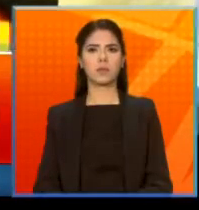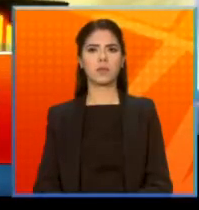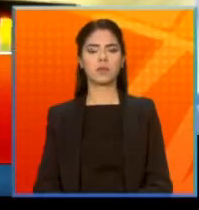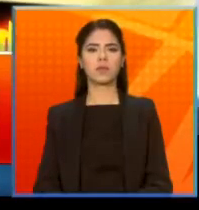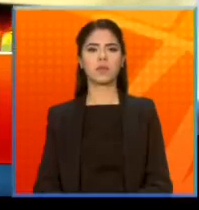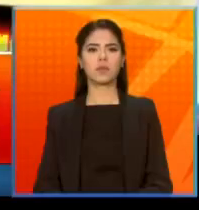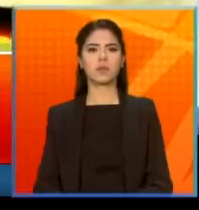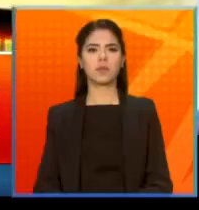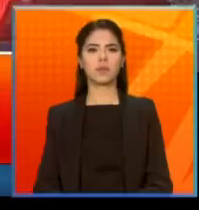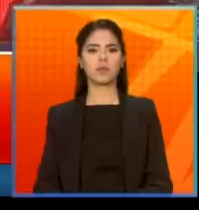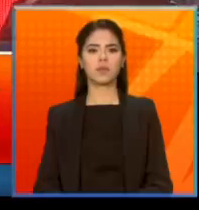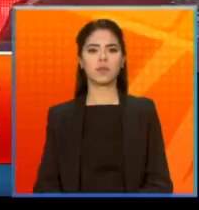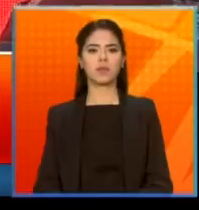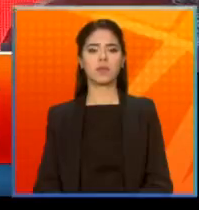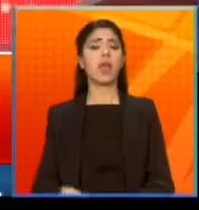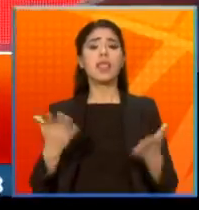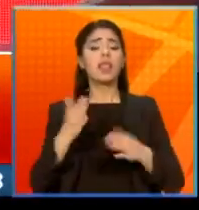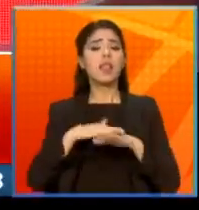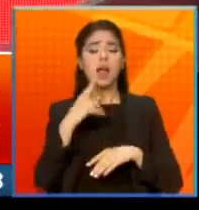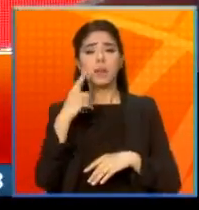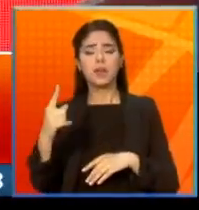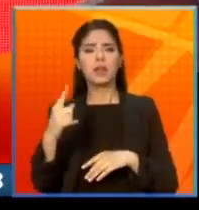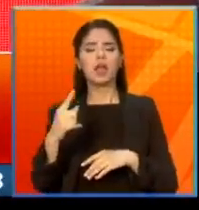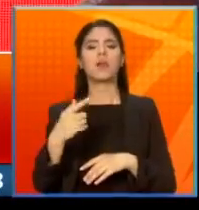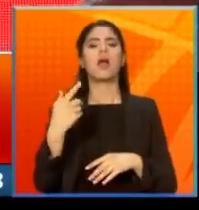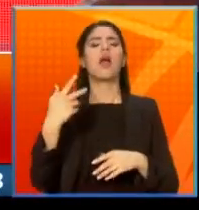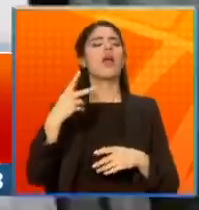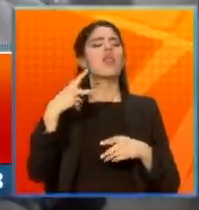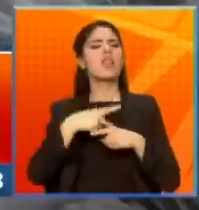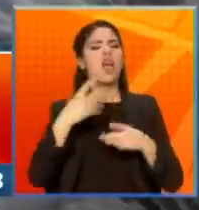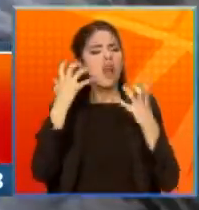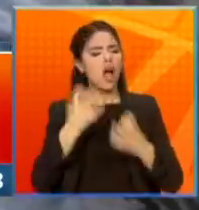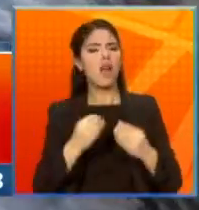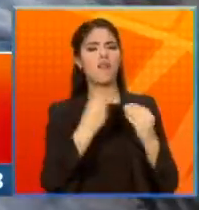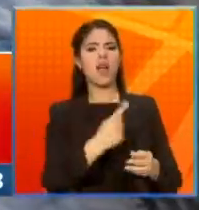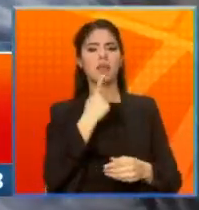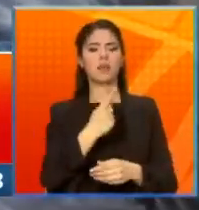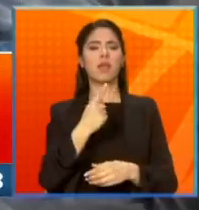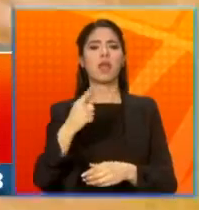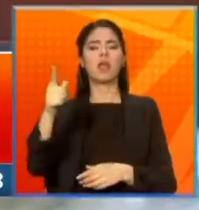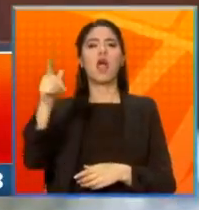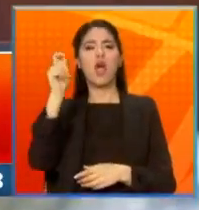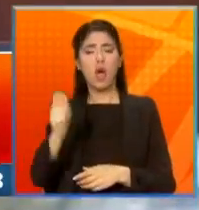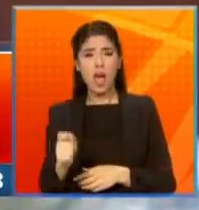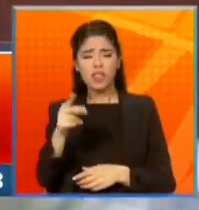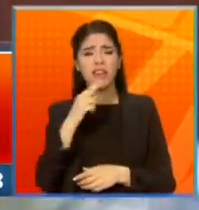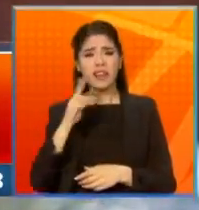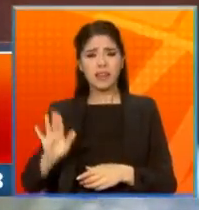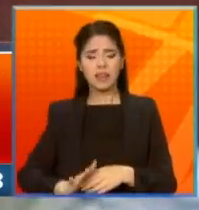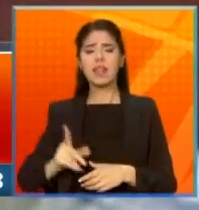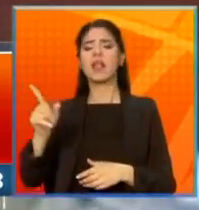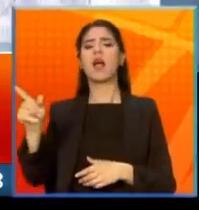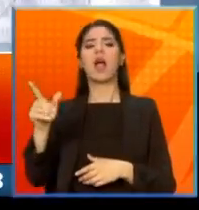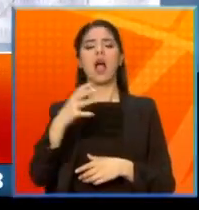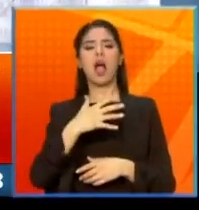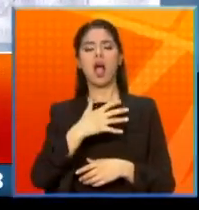evime girdi, bana saldırdı. Nasıl yaptın dedim. Bastım zehri, bastım zehri dedi. Öz kızı annesinin babasını zehirlediğini